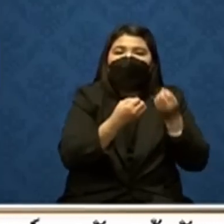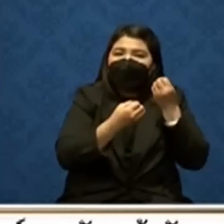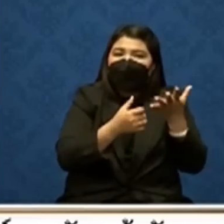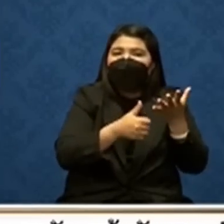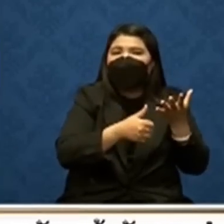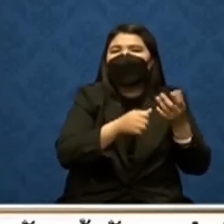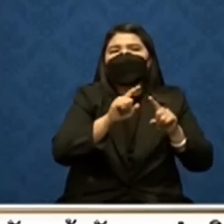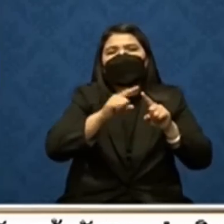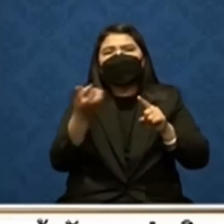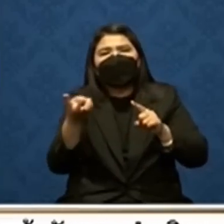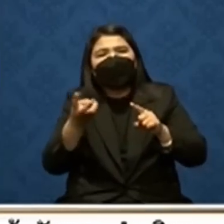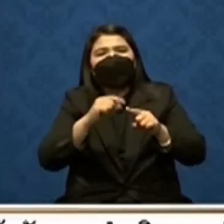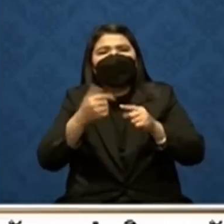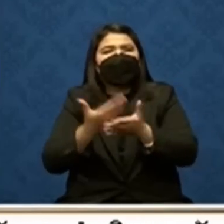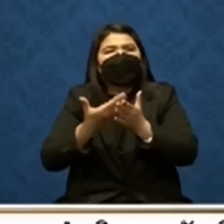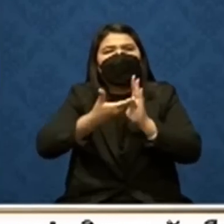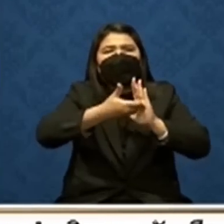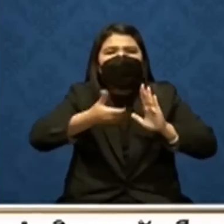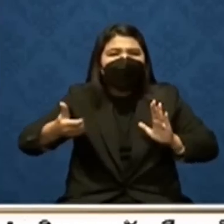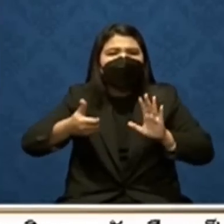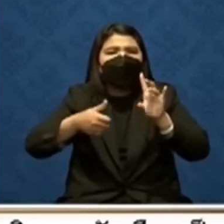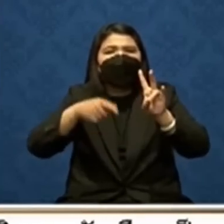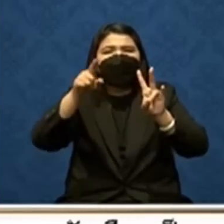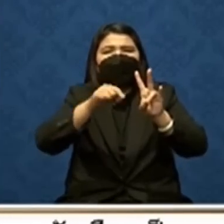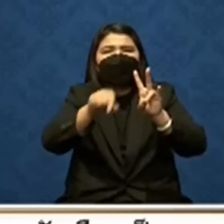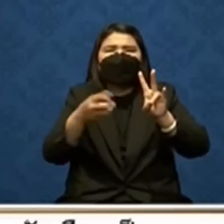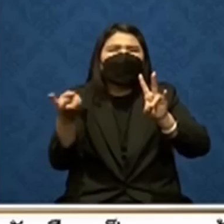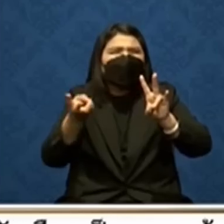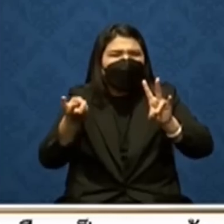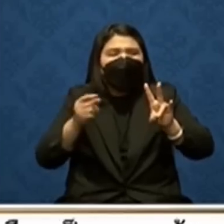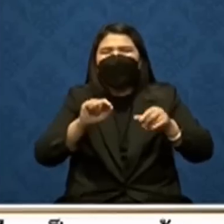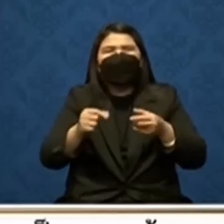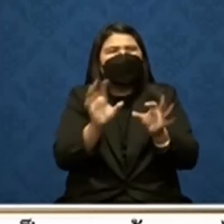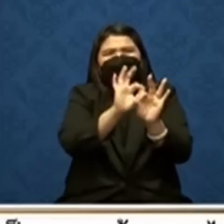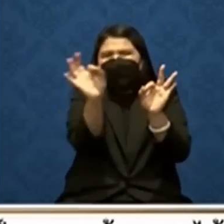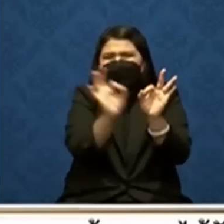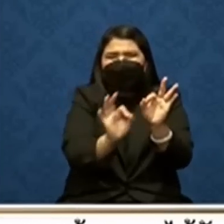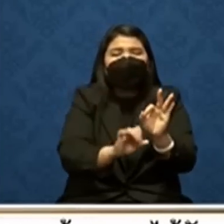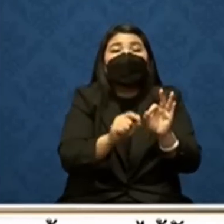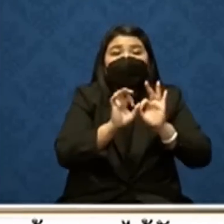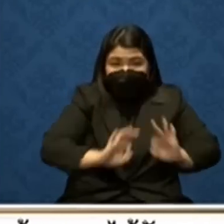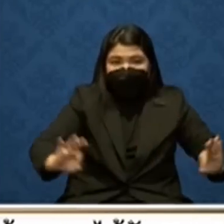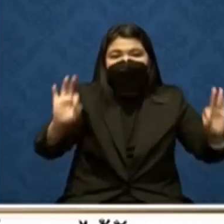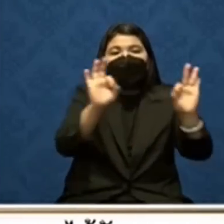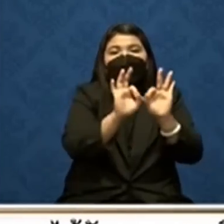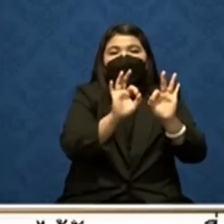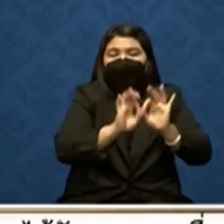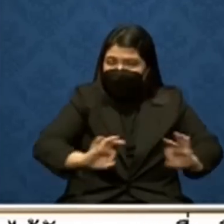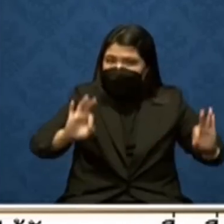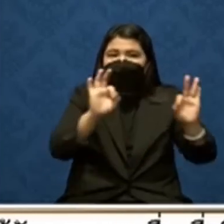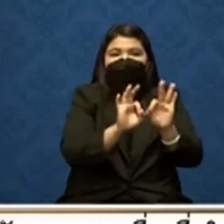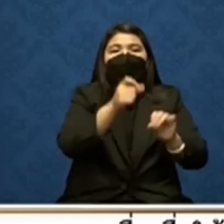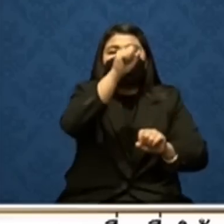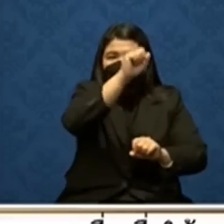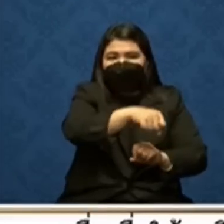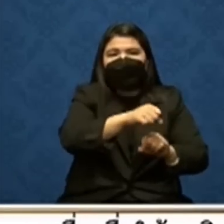อการเบิกใจงบลงทุนได้แ่ 7 บสน้อยเกินไปเรื่องพวกนั้เปเรรลเอียดที่สำคญนะครับพูให้ชัดพูแบทุ